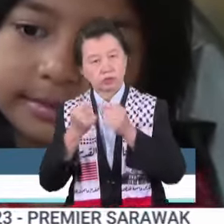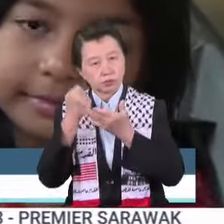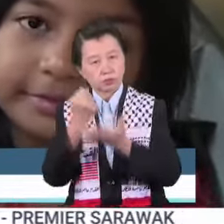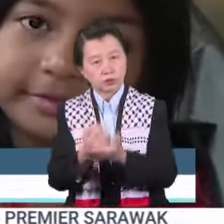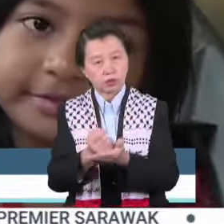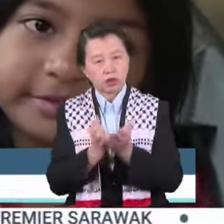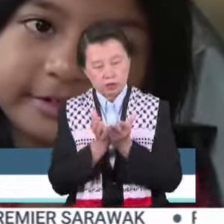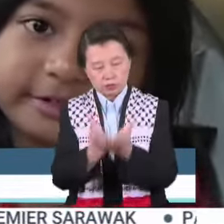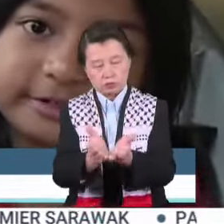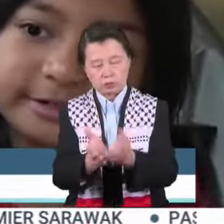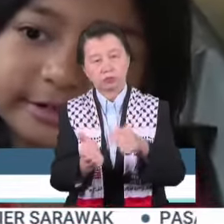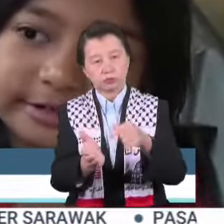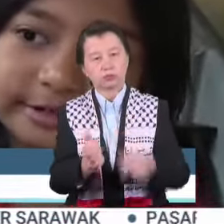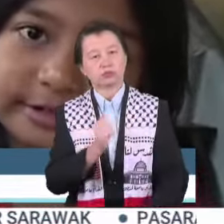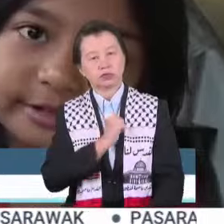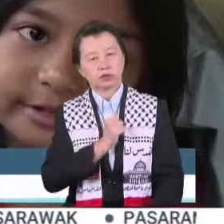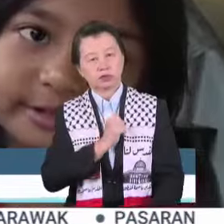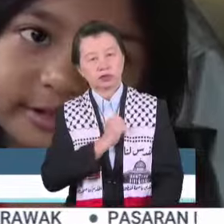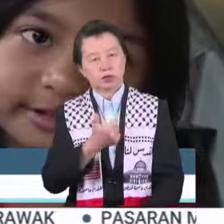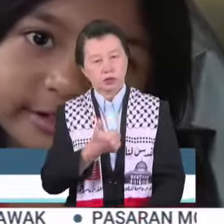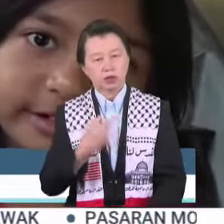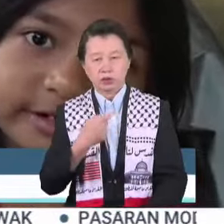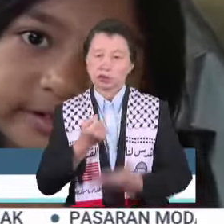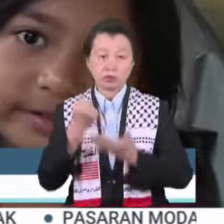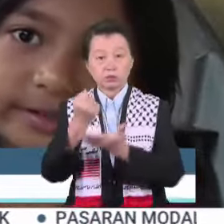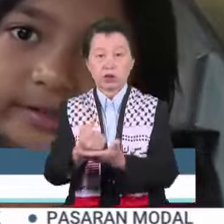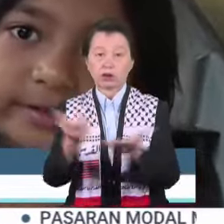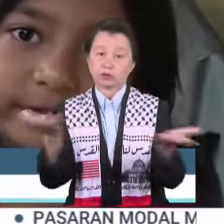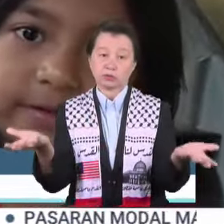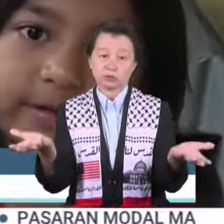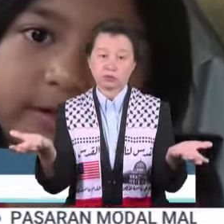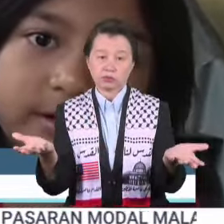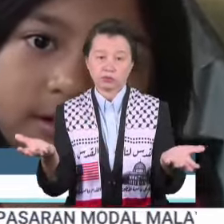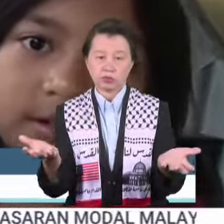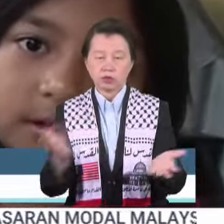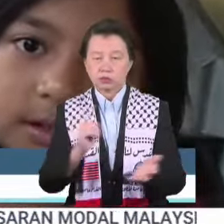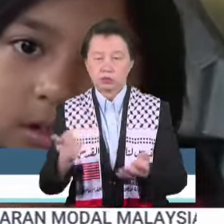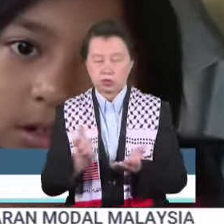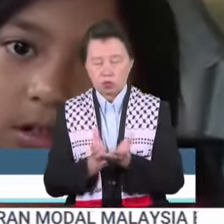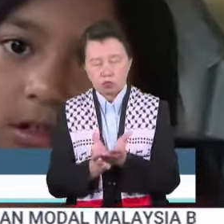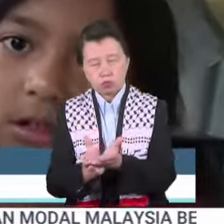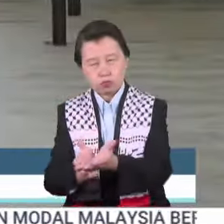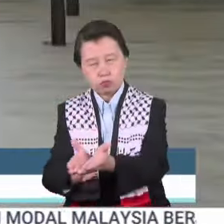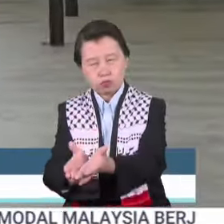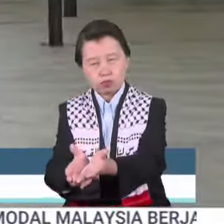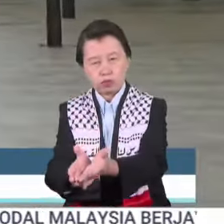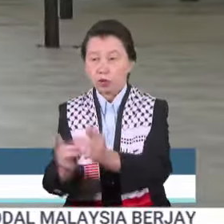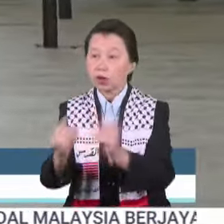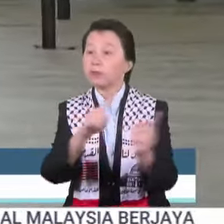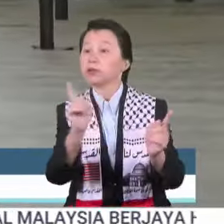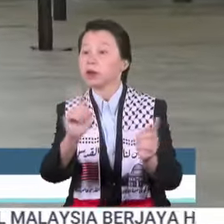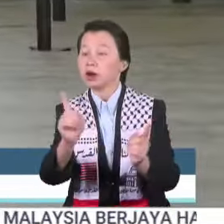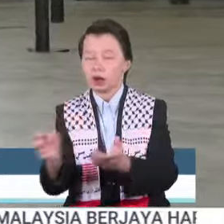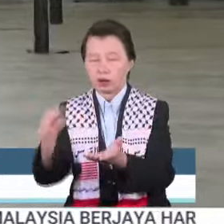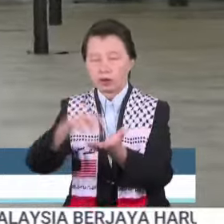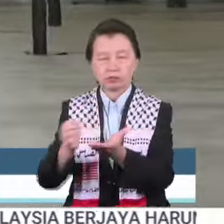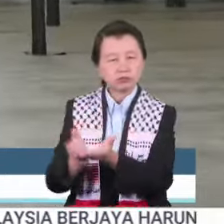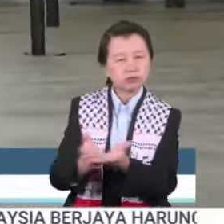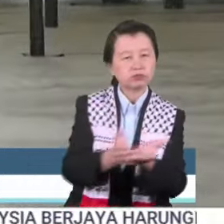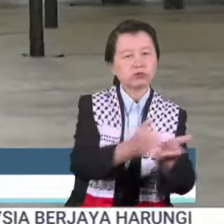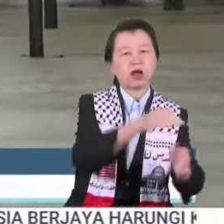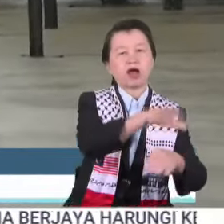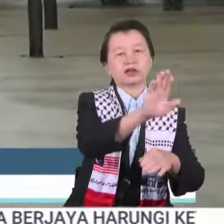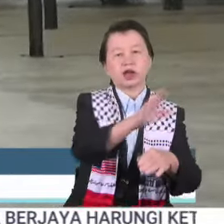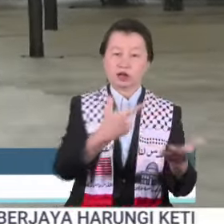kita ada bot sendiri jadi maknanya kita bantu aelah hak mana-mana hak nak pergi mindindah ke nak pergi mana-mana tu kita bantulah